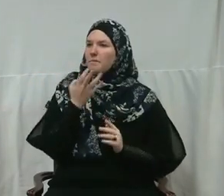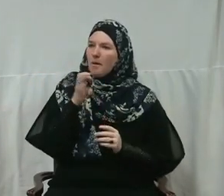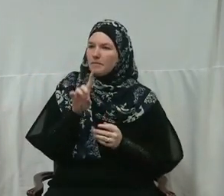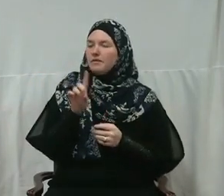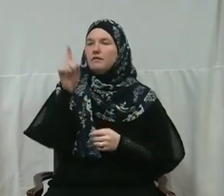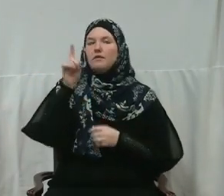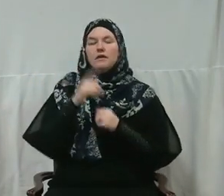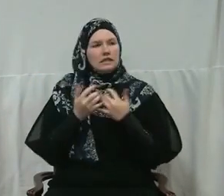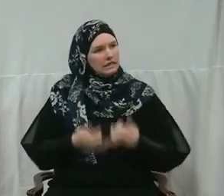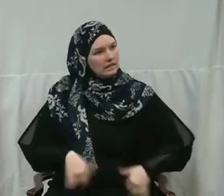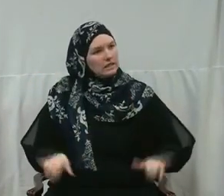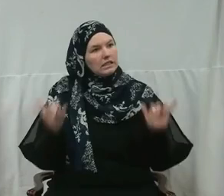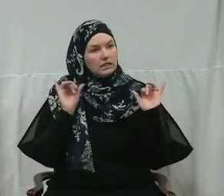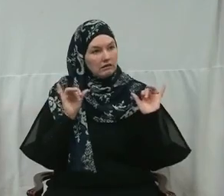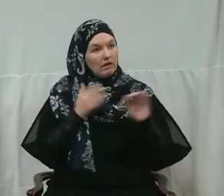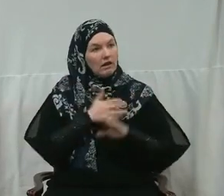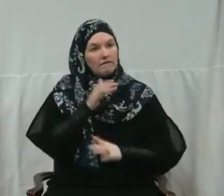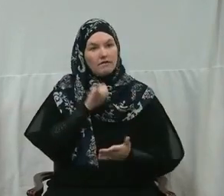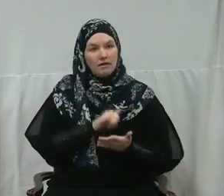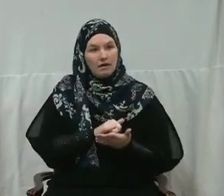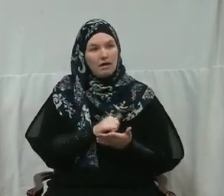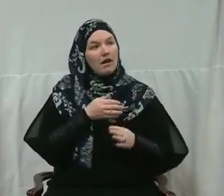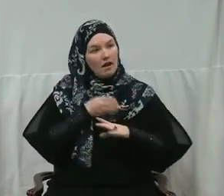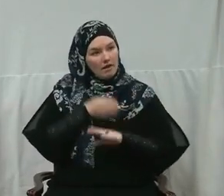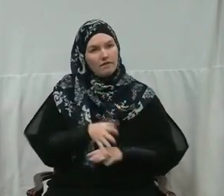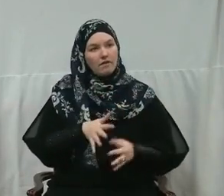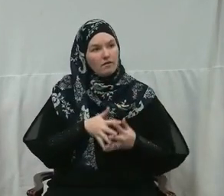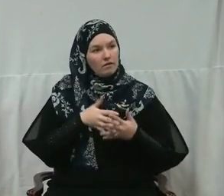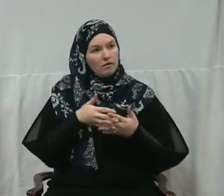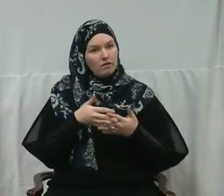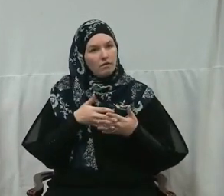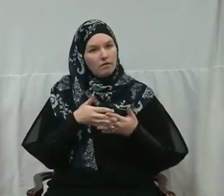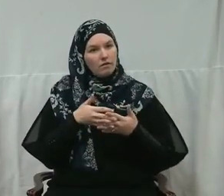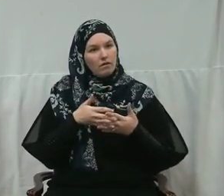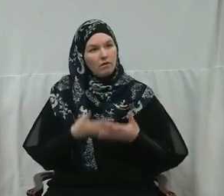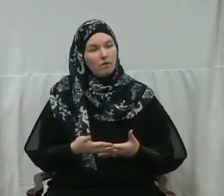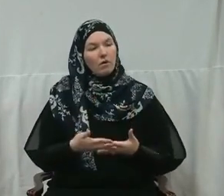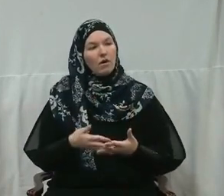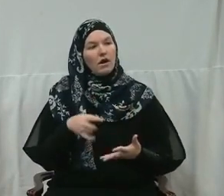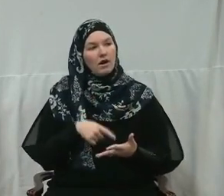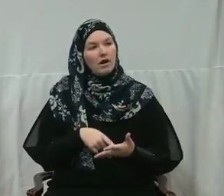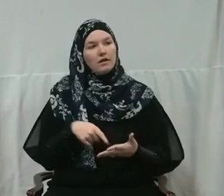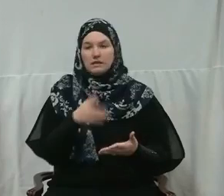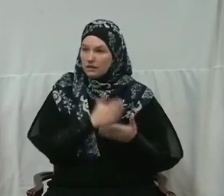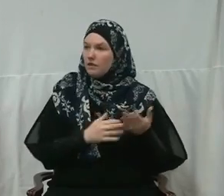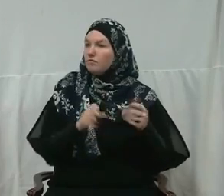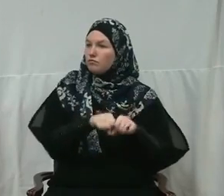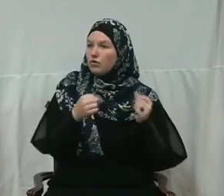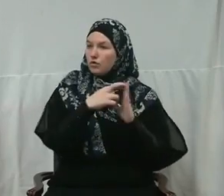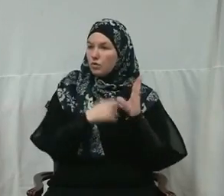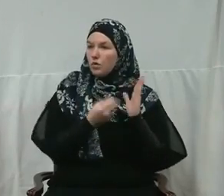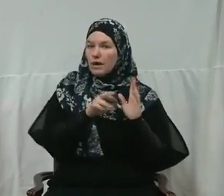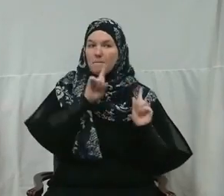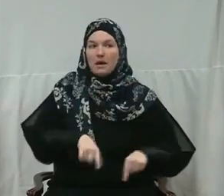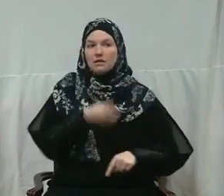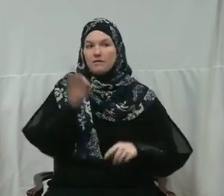ﷺ, still after that and after the Quran chastised those who were in violation of the commands of the